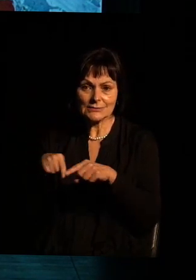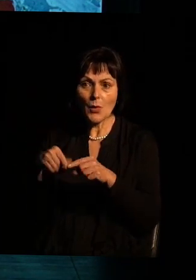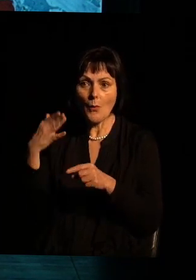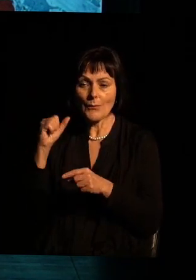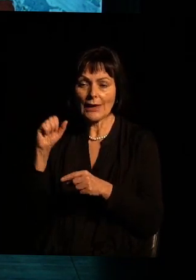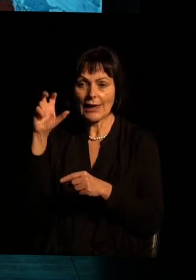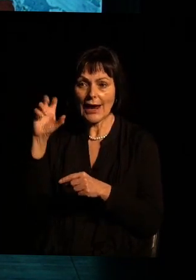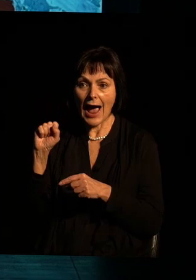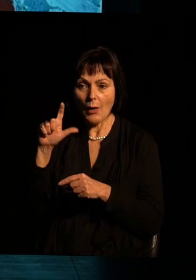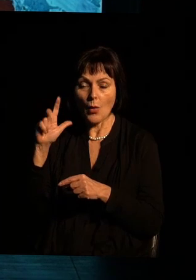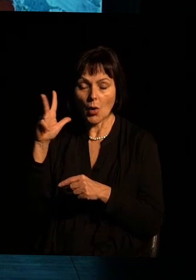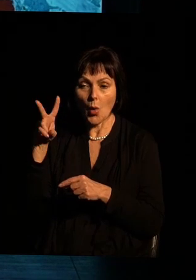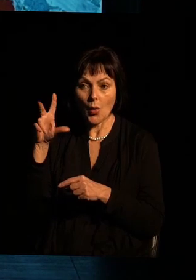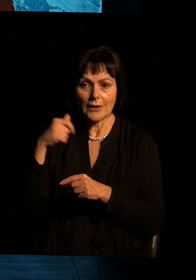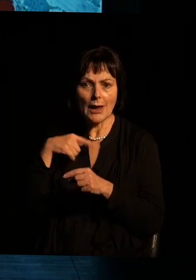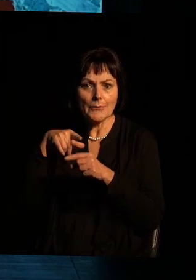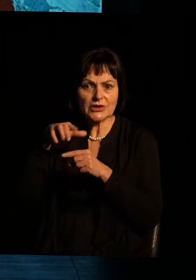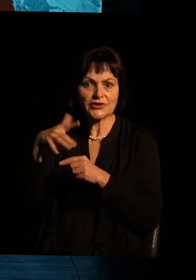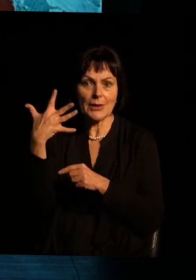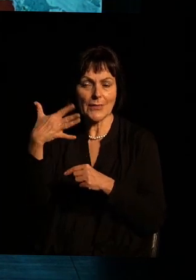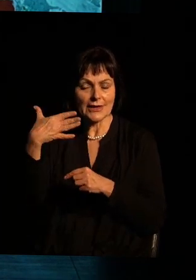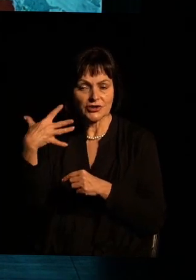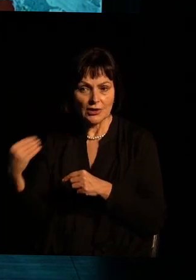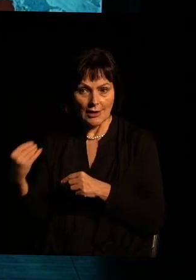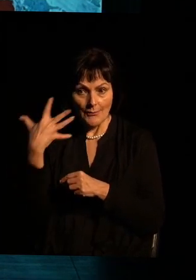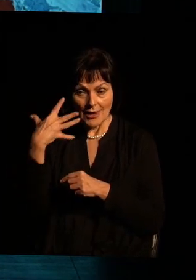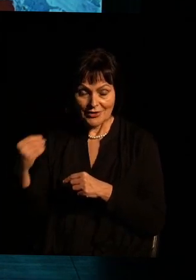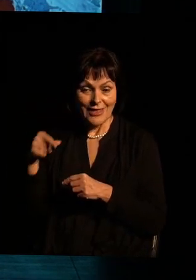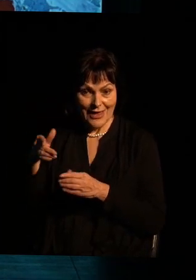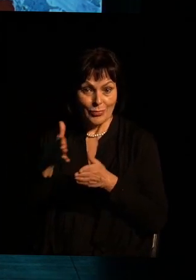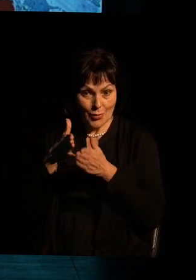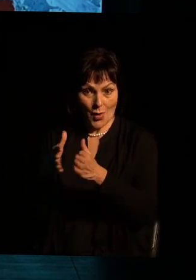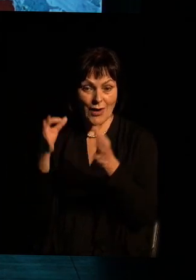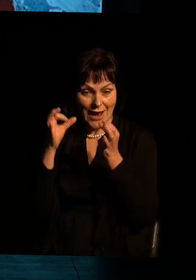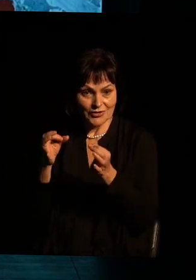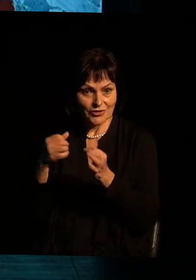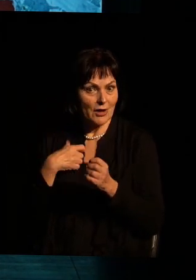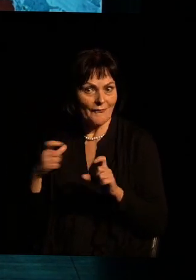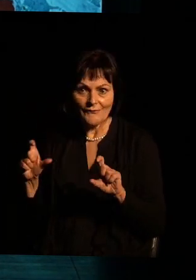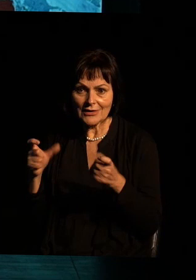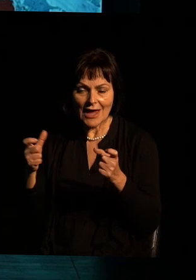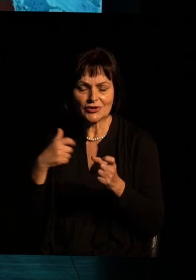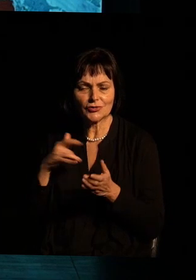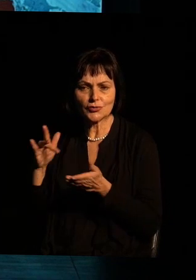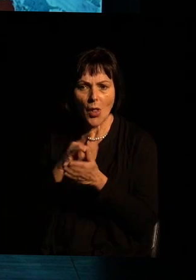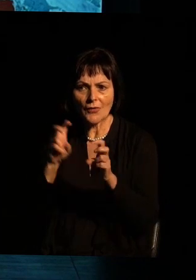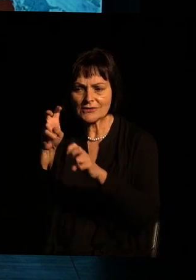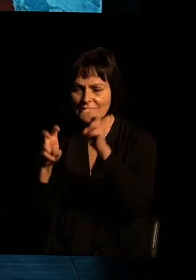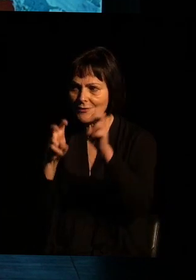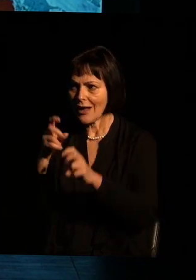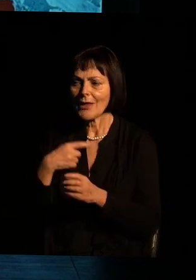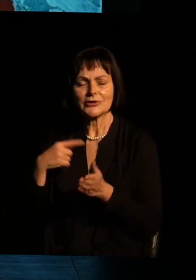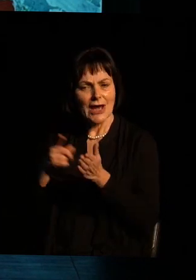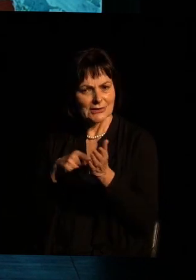no trzeba powiedzieć, że takie przejście, no przejście trwało 5 dni i nawet dzisiaj taka droga byłaby wydarzeniem moim zdaniem w środowisku wspinaczkowym. Także